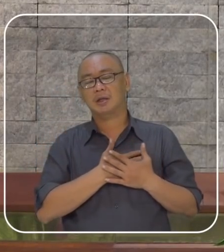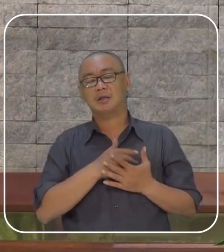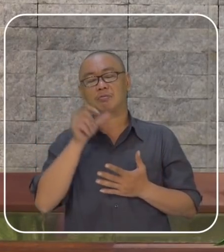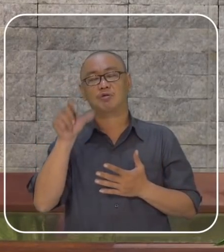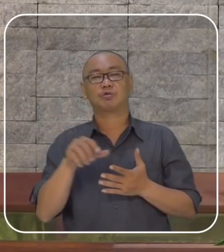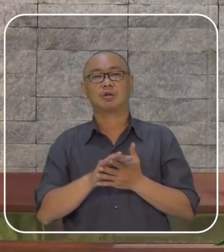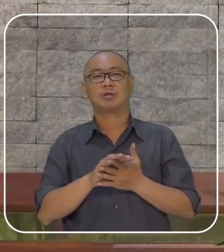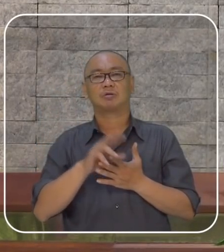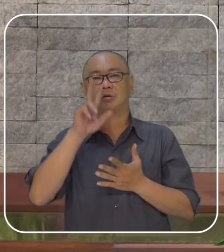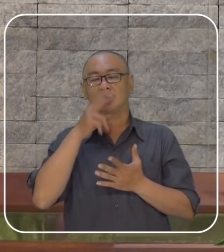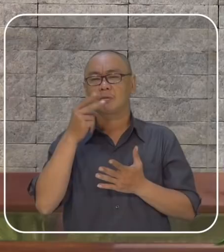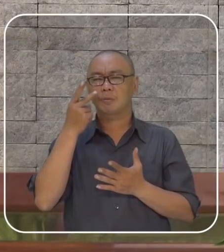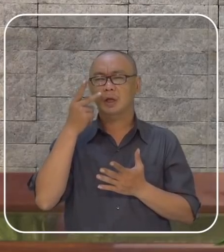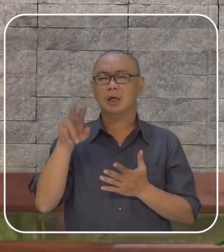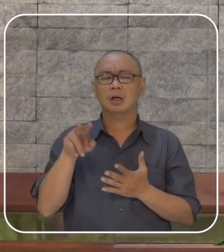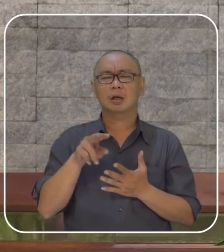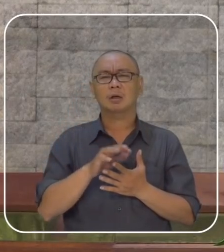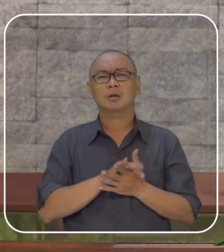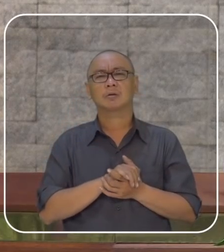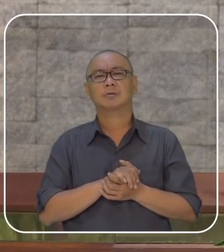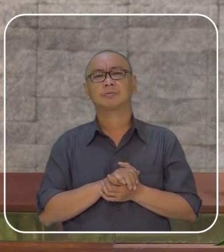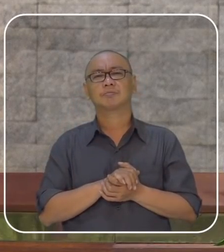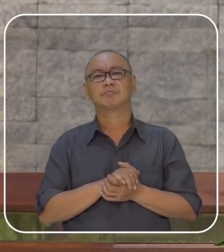Nah, saudara, perhatikan ya,